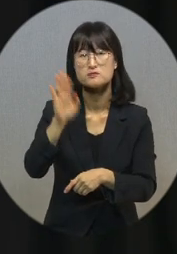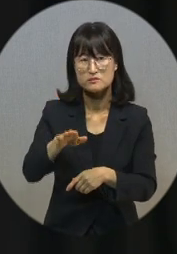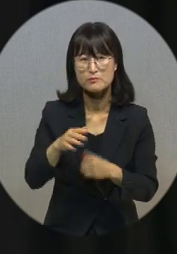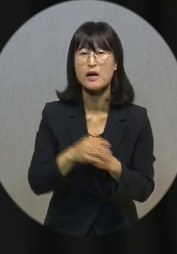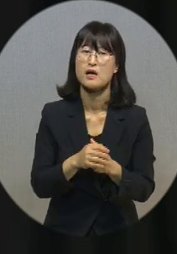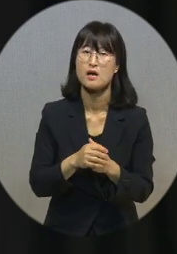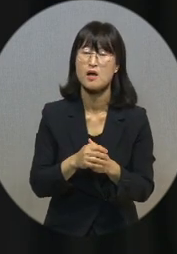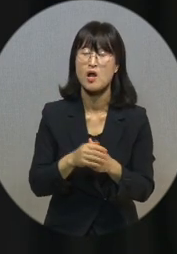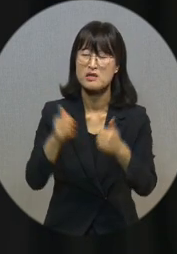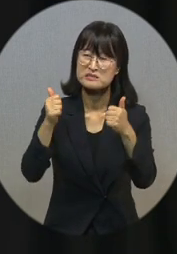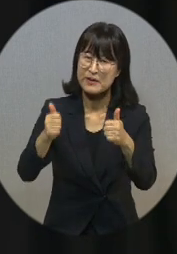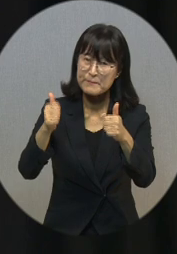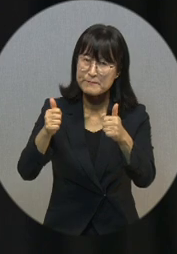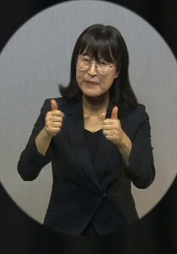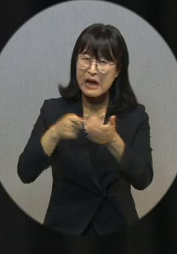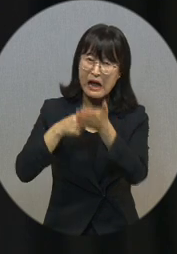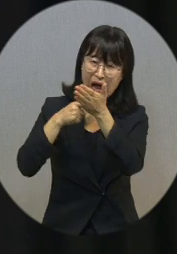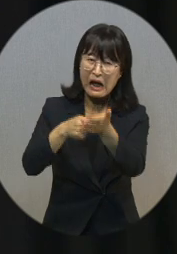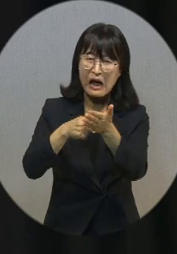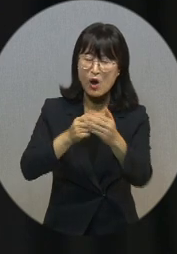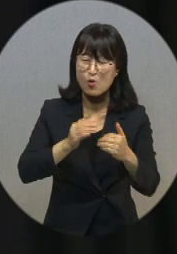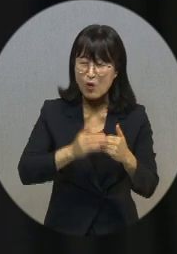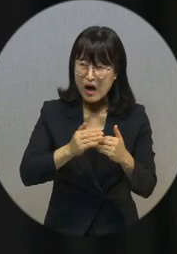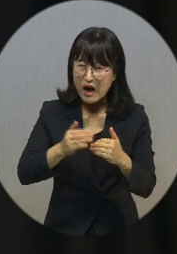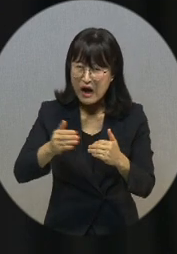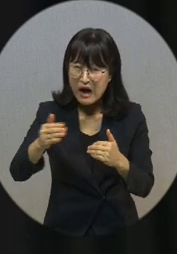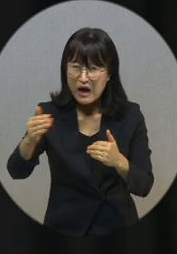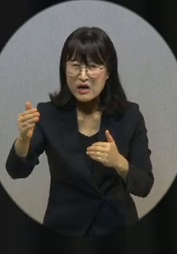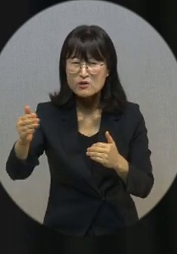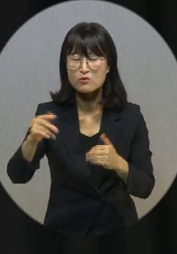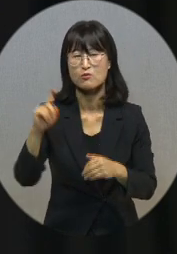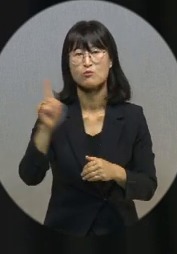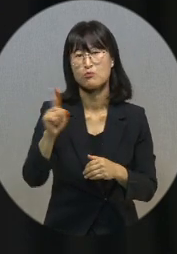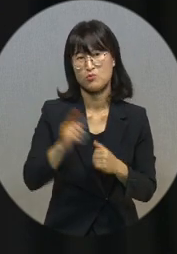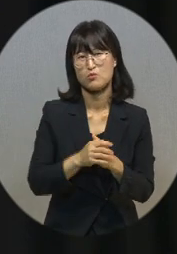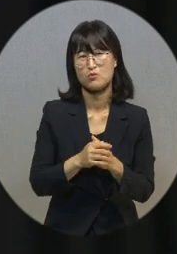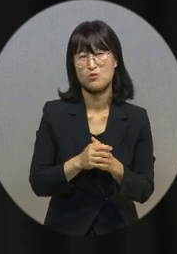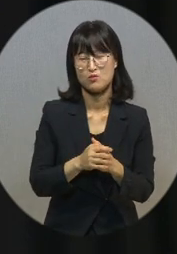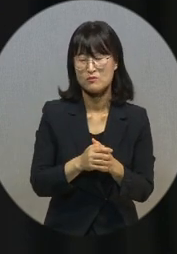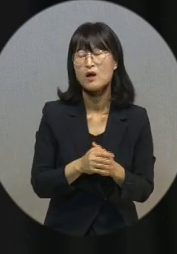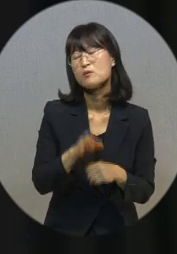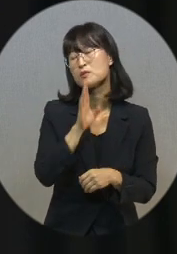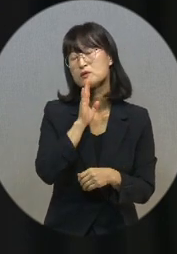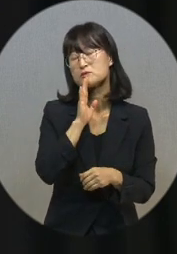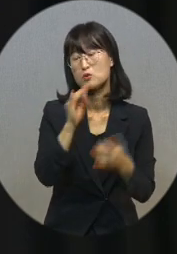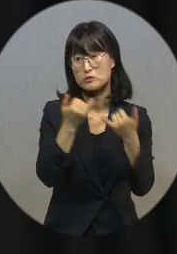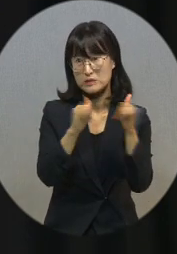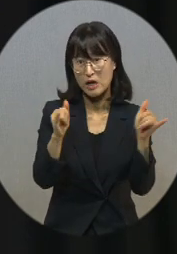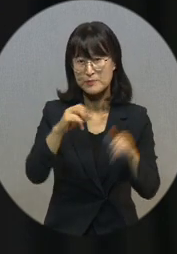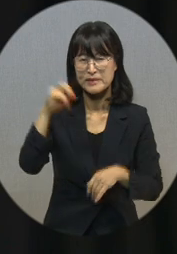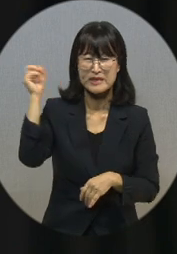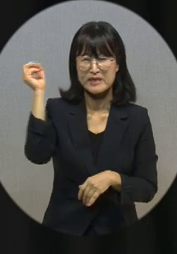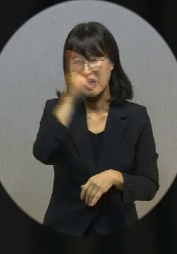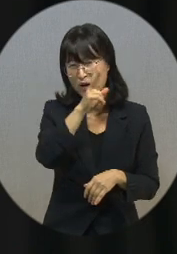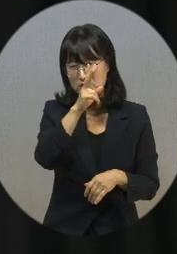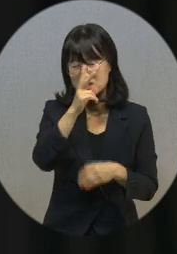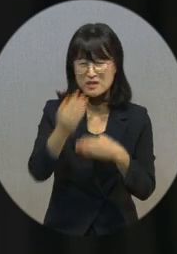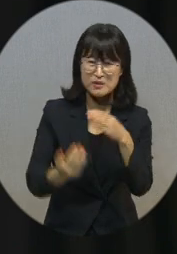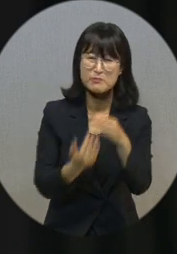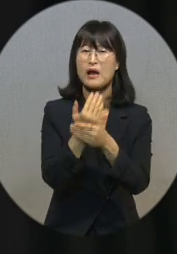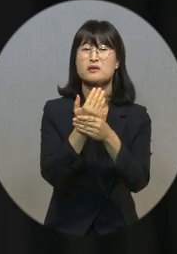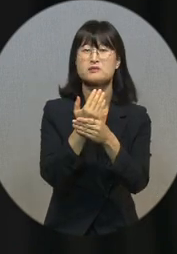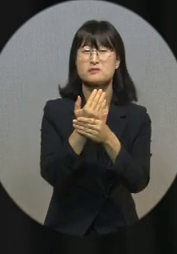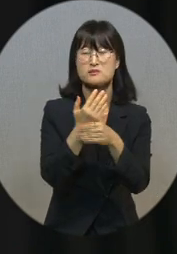과정이 어떻게 보면은 많은 분들이 또 갑자기 사고가 나서 네. 이제 장애가 생긴 경우가